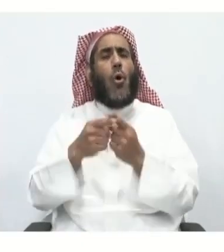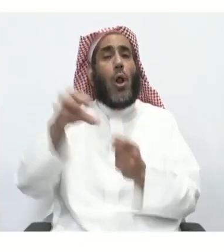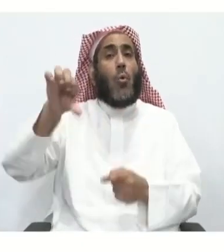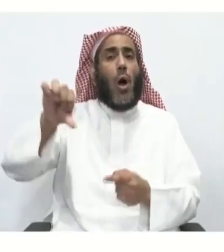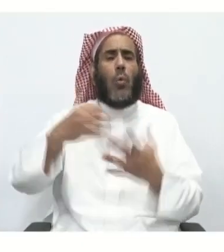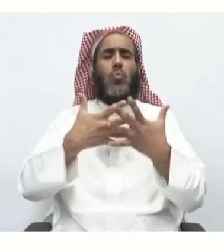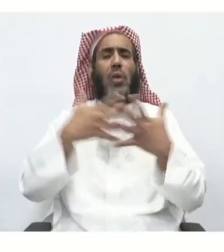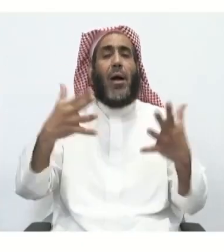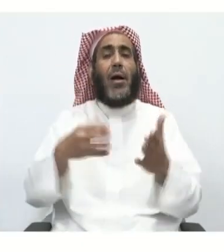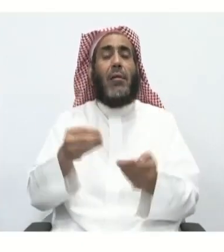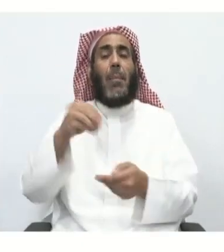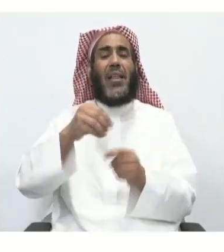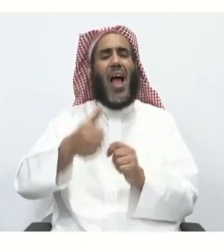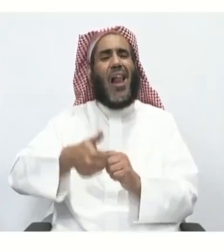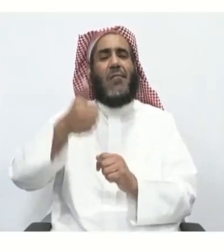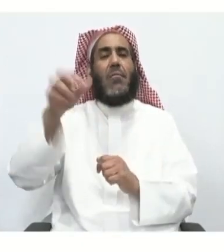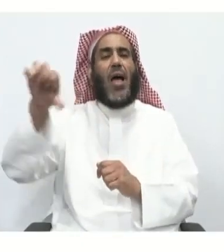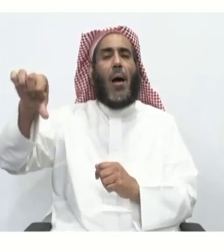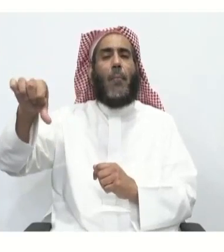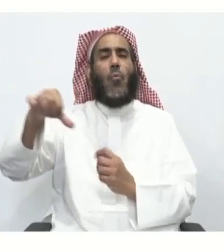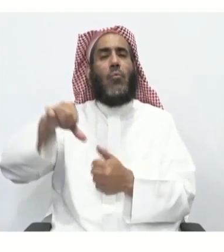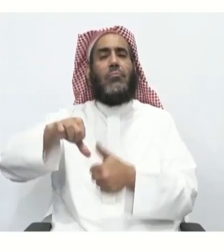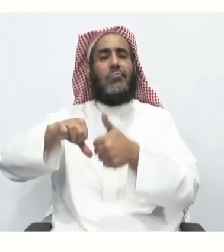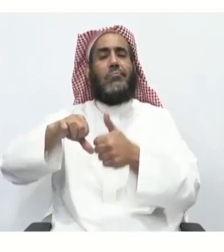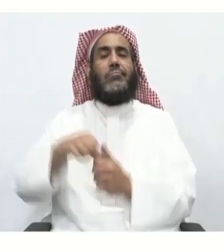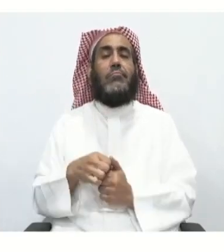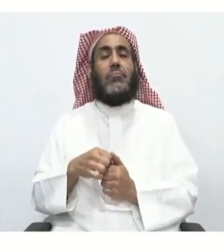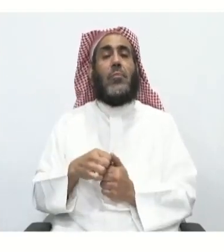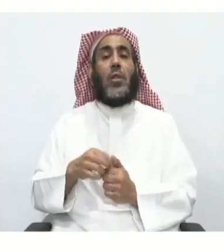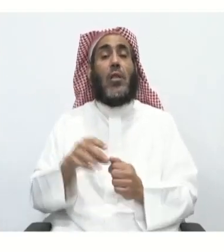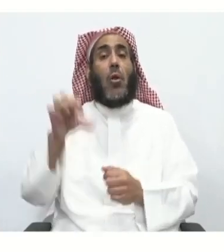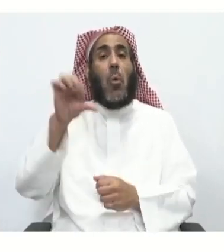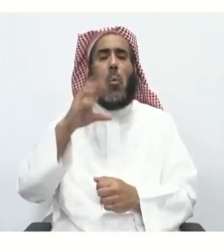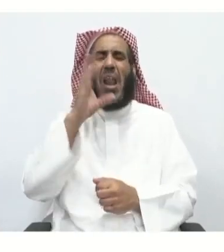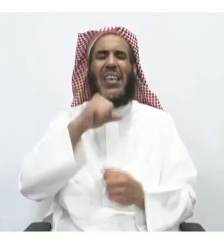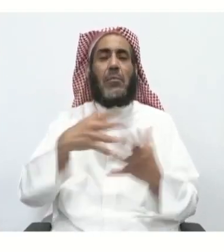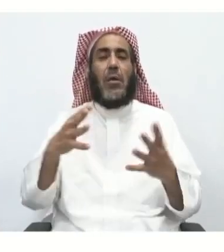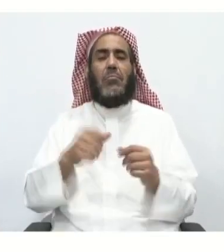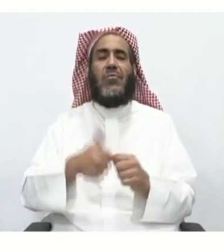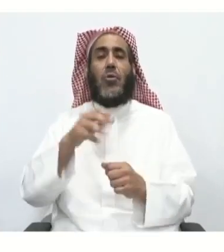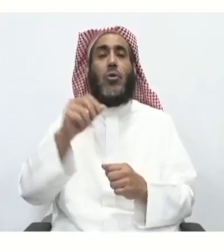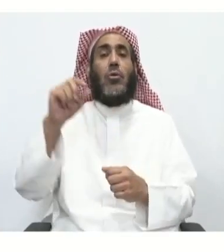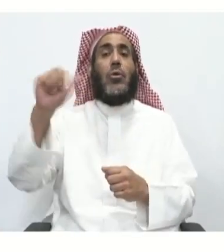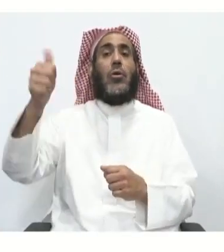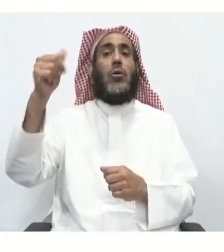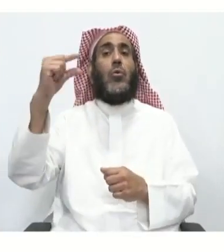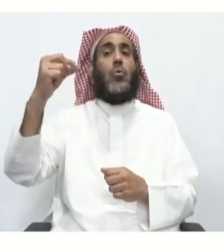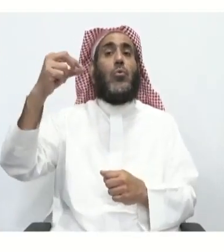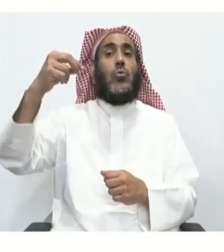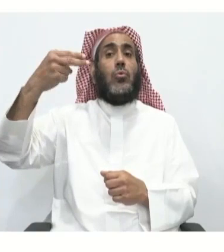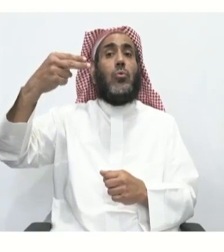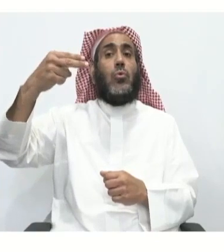واو جماعه اذا كانت الواو واو جماعه لكن اذا كانت الواو ليست واو جماعه فلا تاتي الالف مثل ادعو